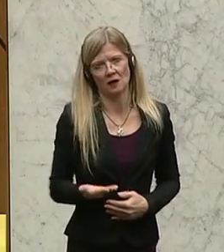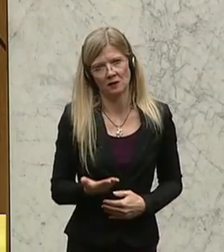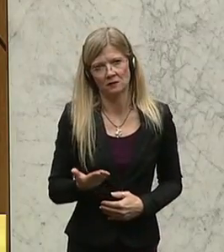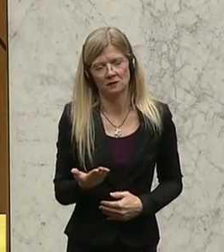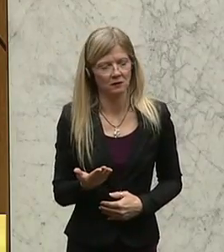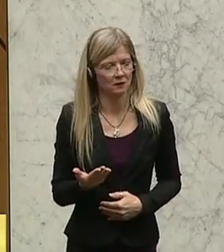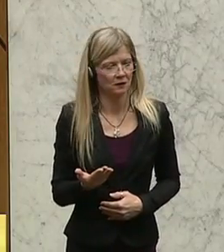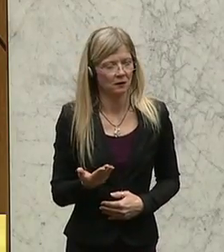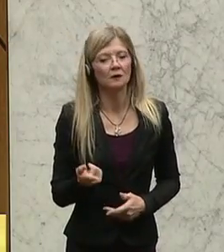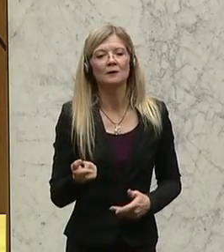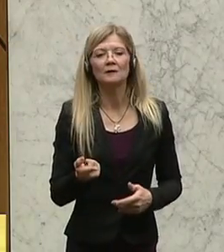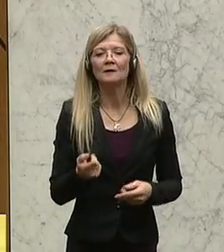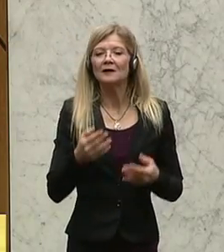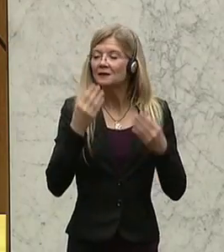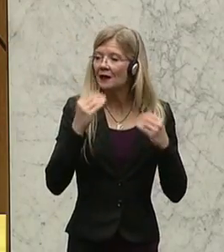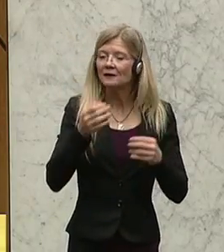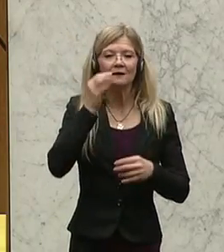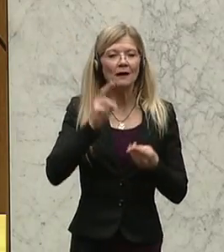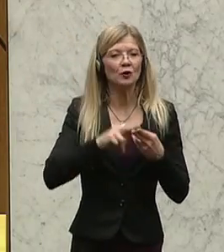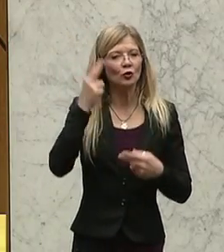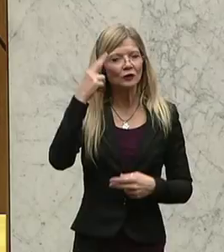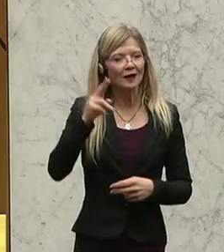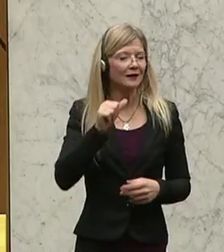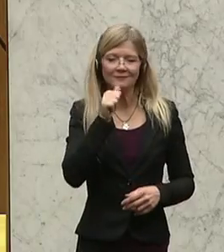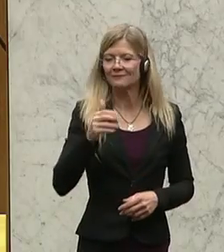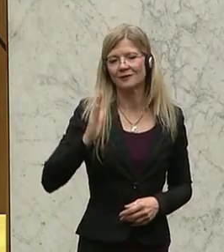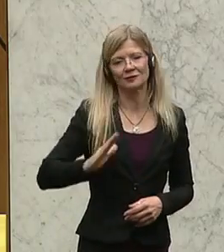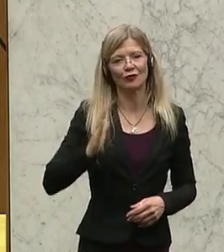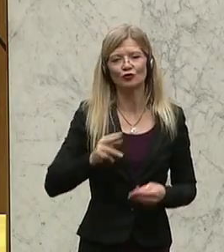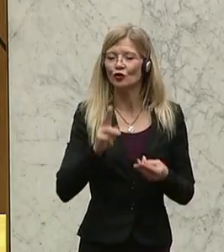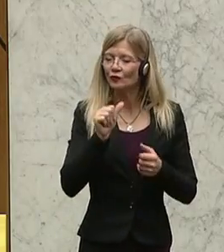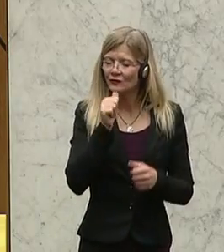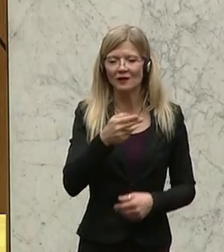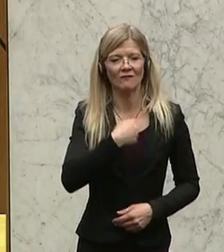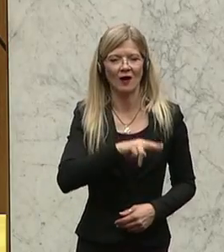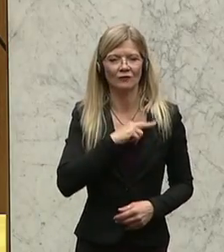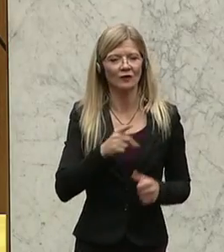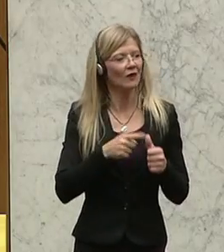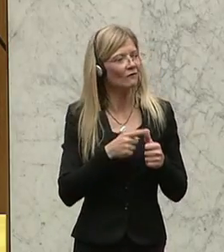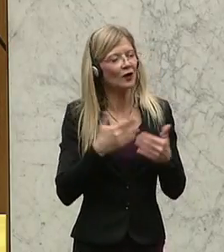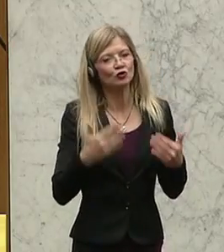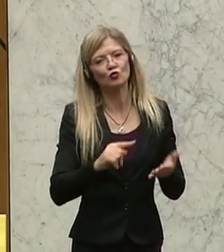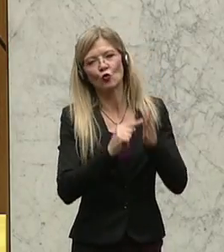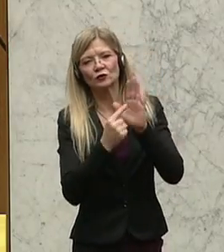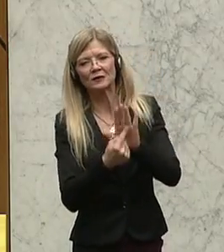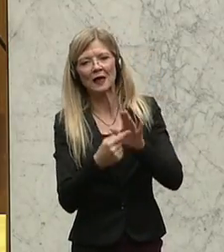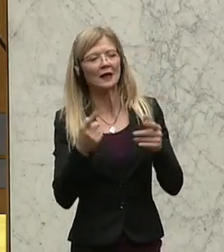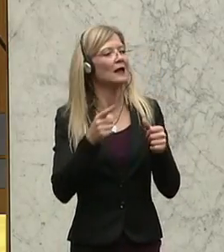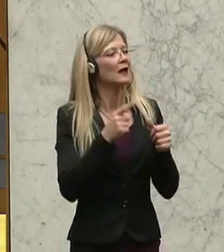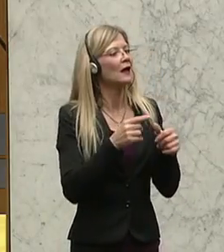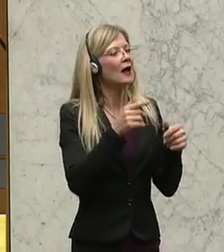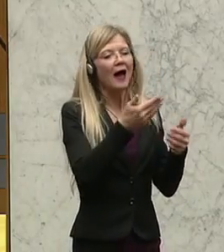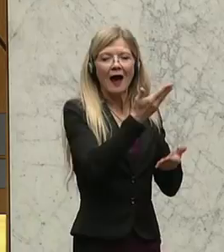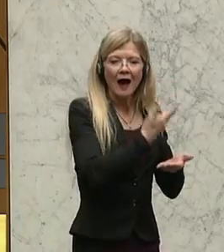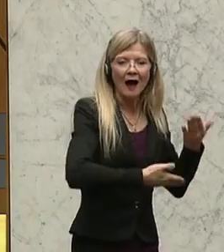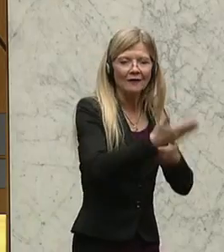sehr geehrten Damen und Herren, es ist daher unseriös und unverantwortlich, so zu tun, als würde ein Handelsabkommen mit Kanada eine